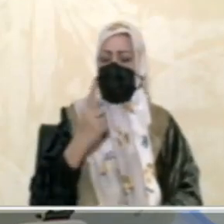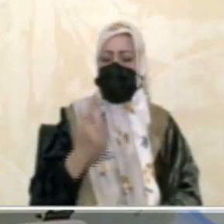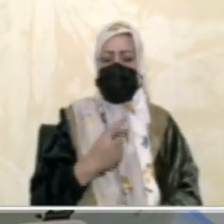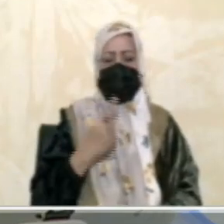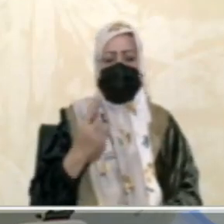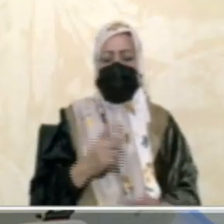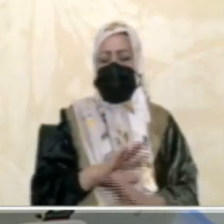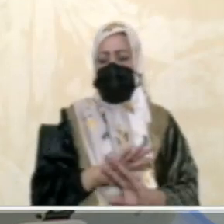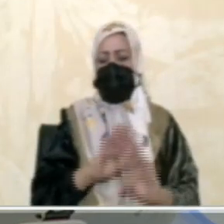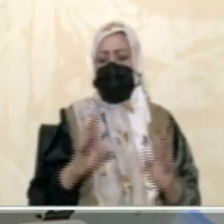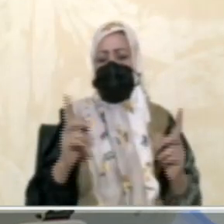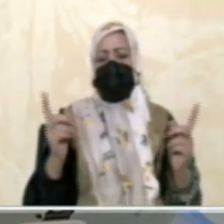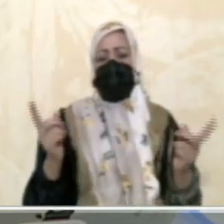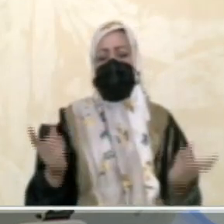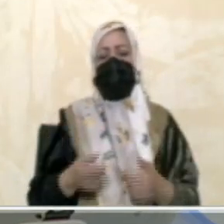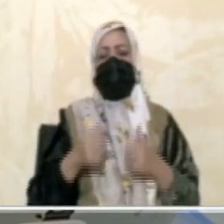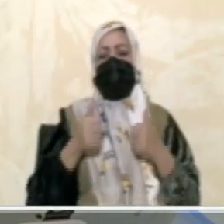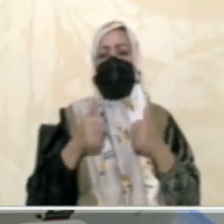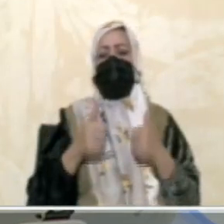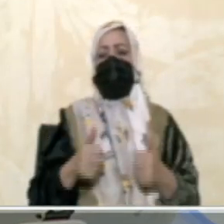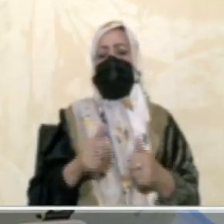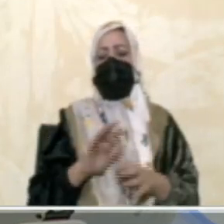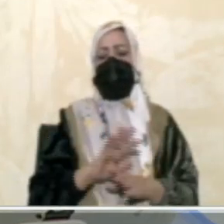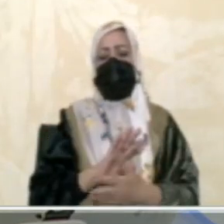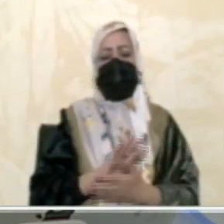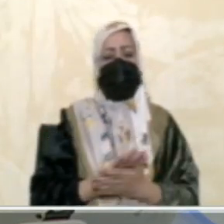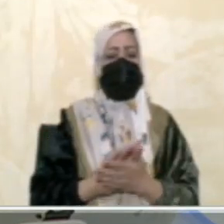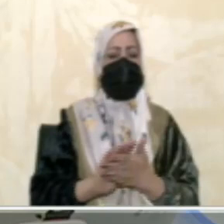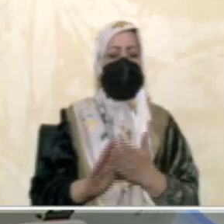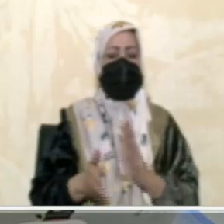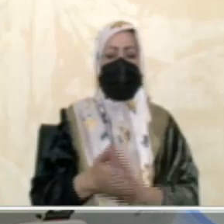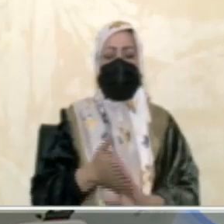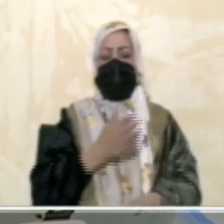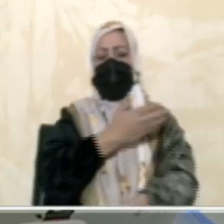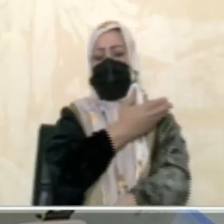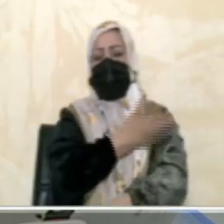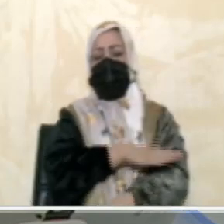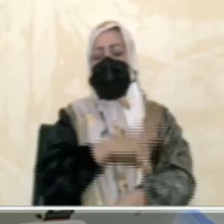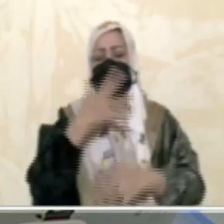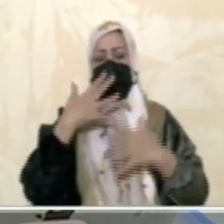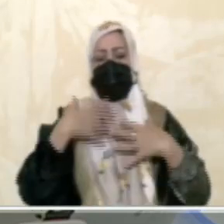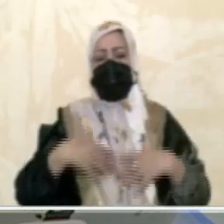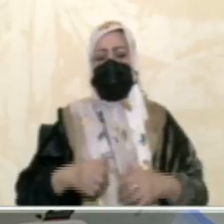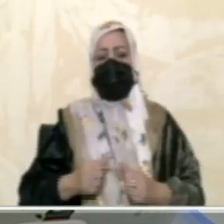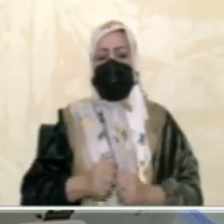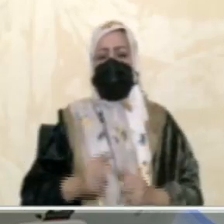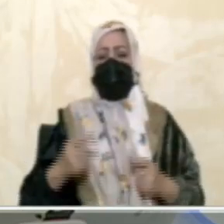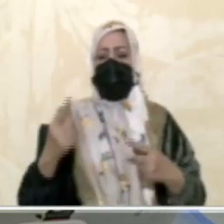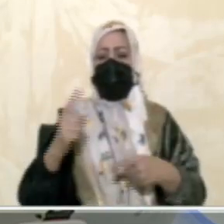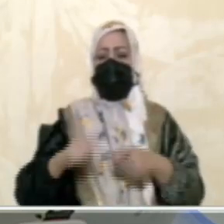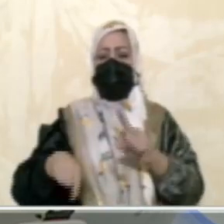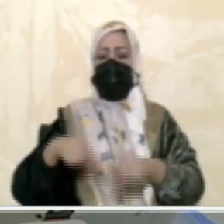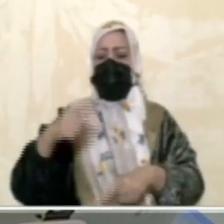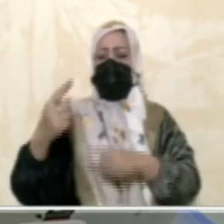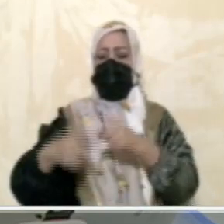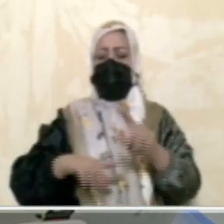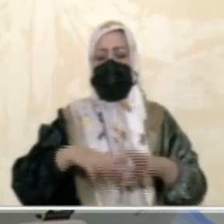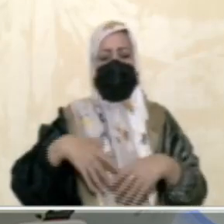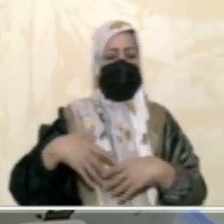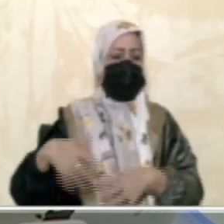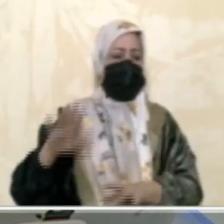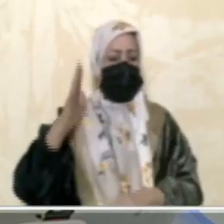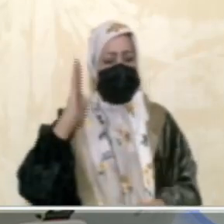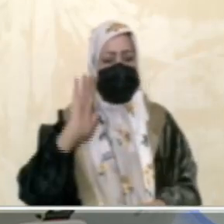ولا شيء عليك وصن نفسك عن مخاصمه هؤلاء الذين تركوا المسائل المتفق عليها